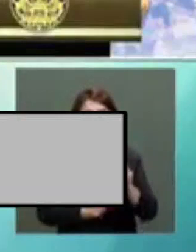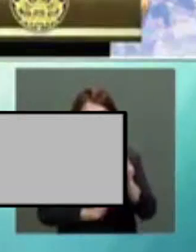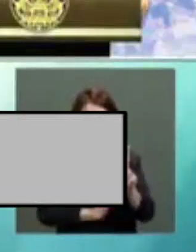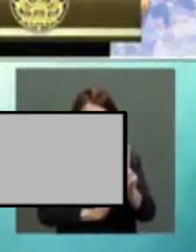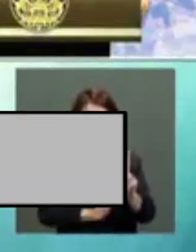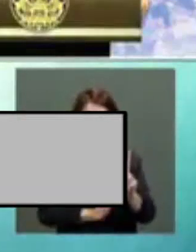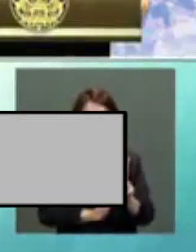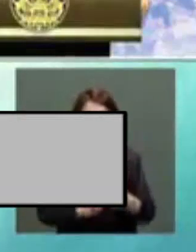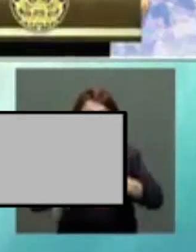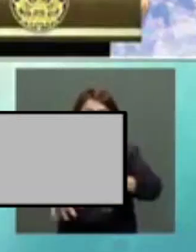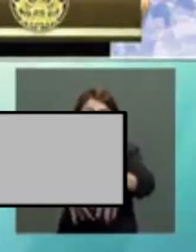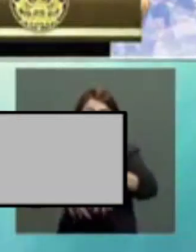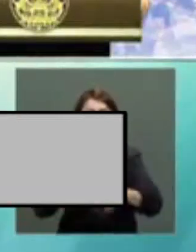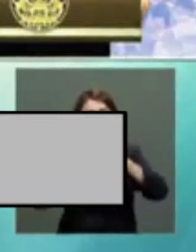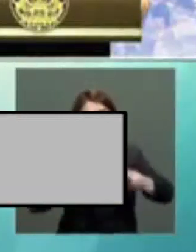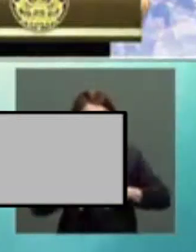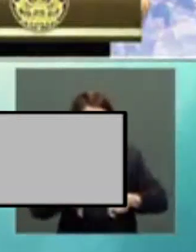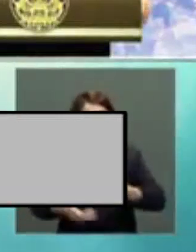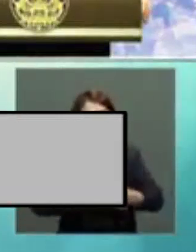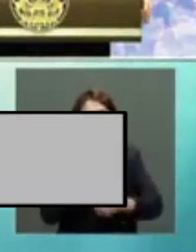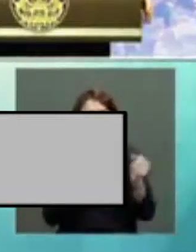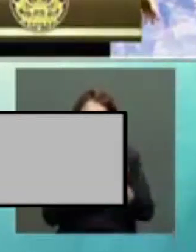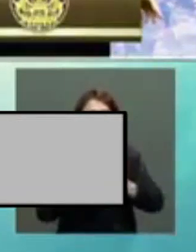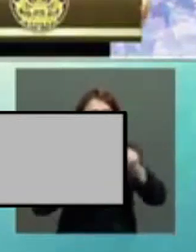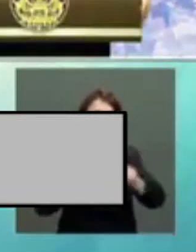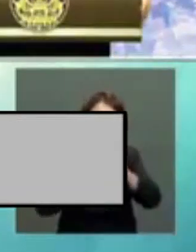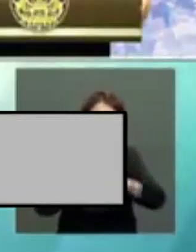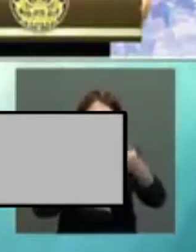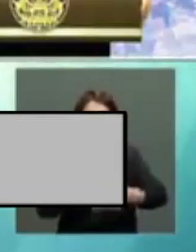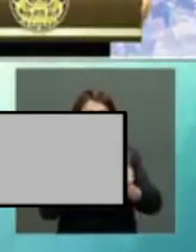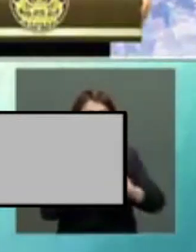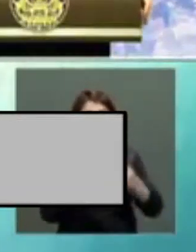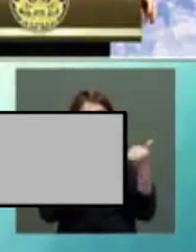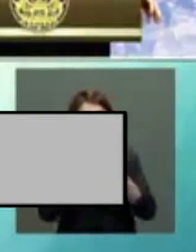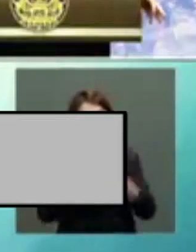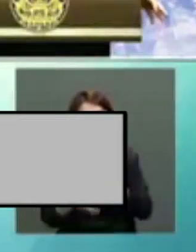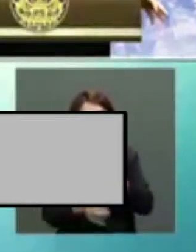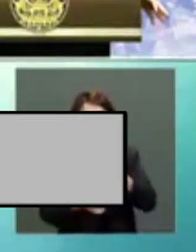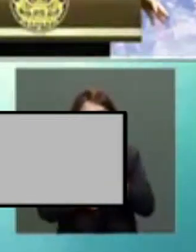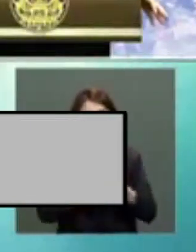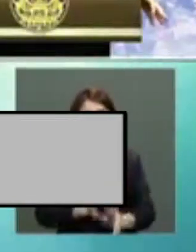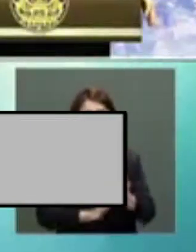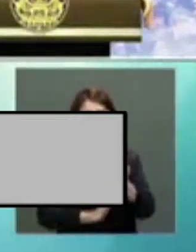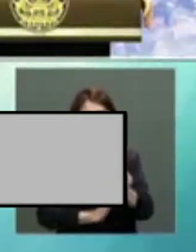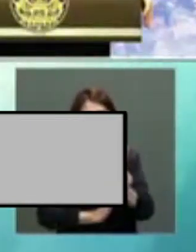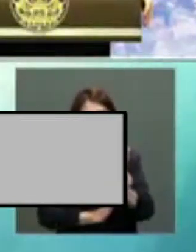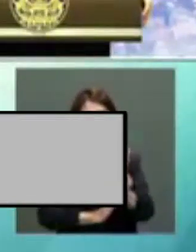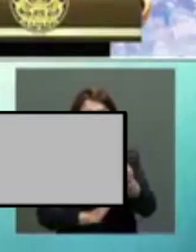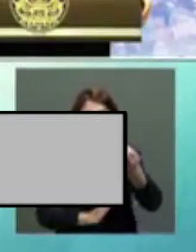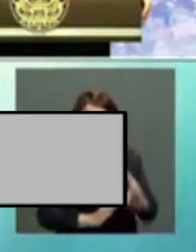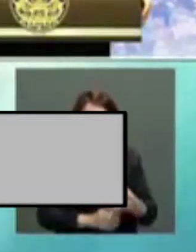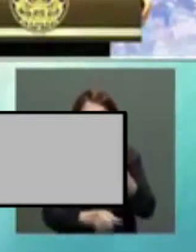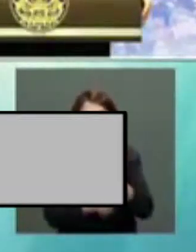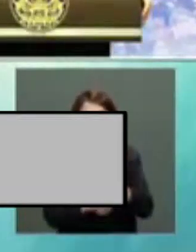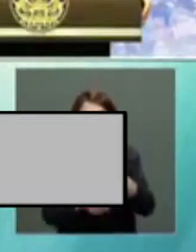นก็คือห้างสรรพสินค้าตลาดนัดสถานที่ท่องเที่ยวอันนี้ก็3คนกลุ่มก้อนใหญ่ไปอยู่ที่อาชีพเสี่ยงที่ทำงานในส